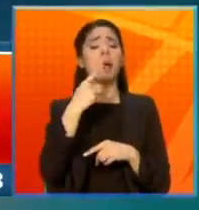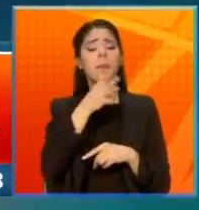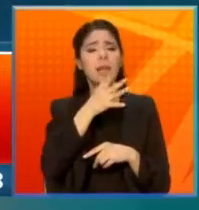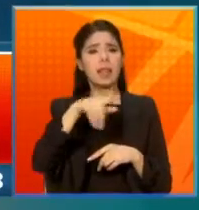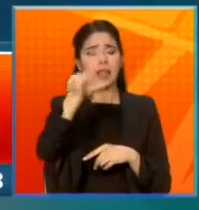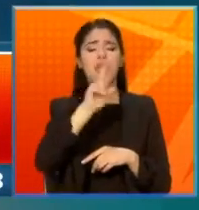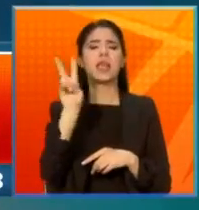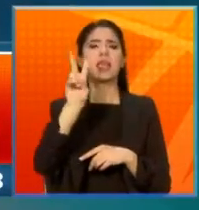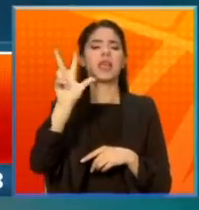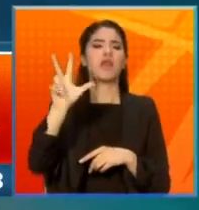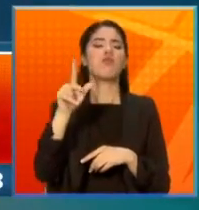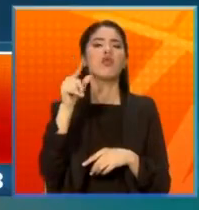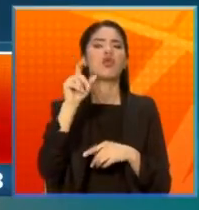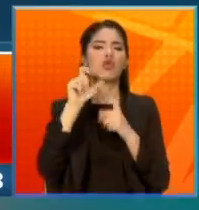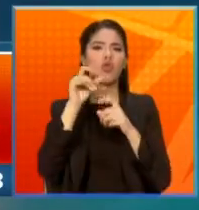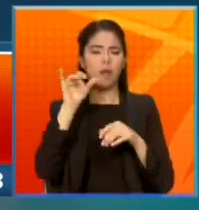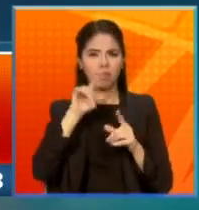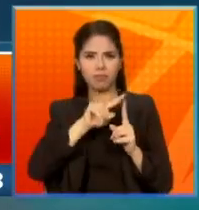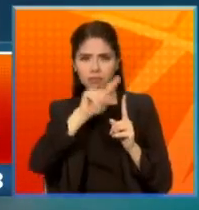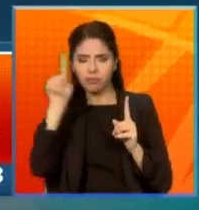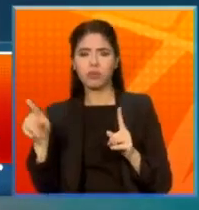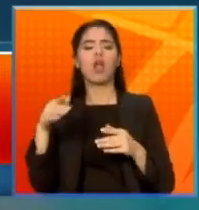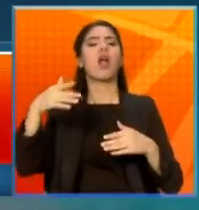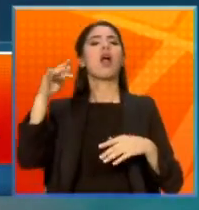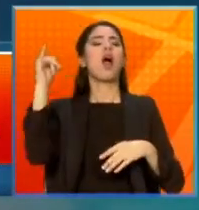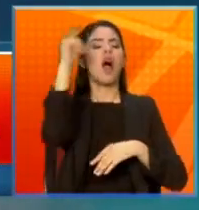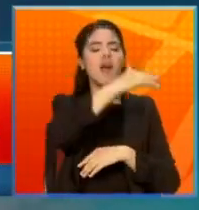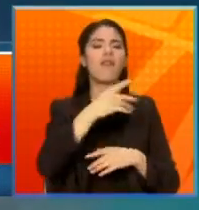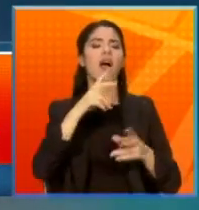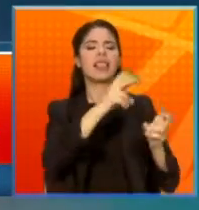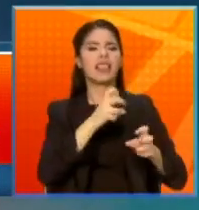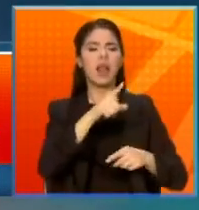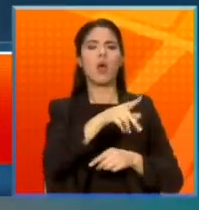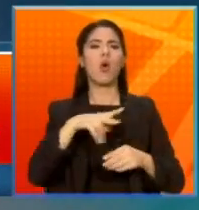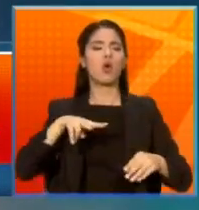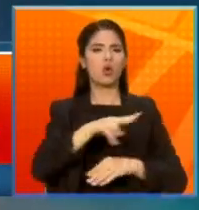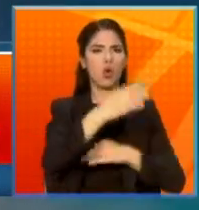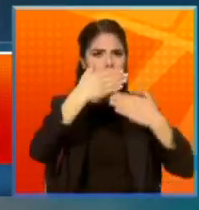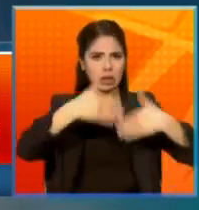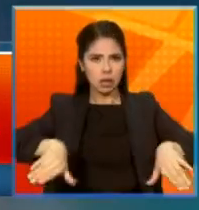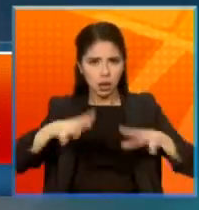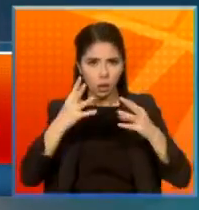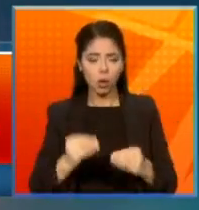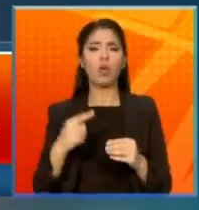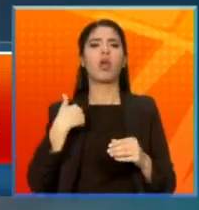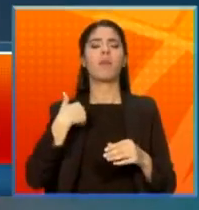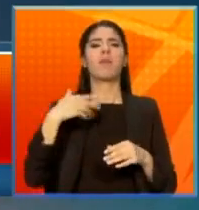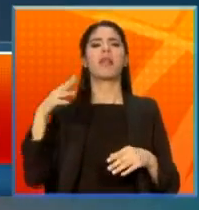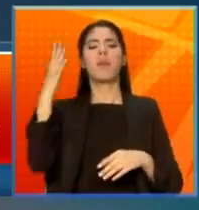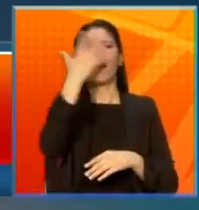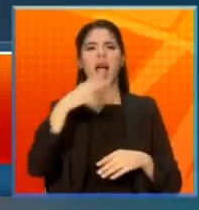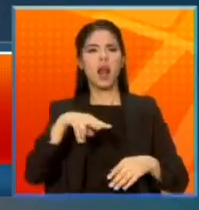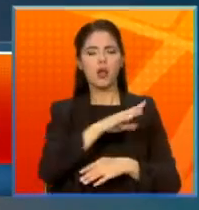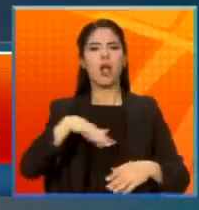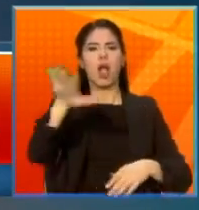itibaren komşumuz İran'la kara, demir ve hava yolu geçişleri durdurulmuştur. Kara sınırlarımız karşılıklı olarak kapalıdır.